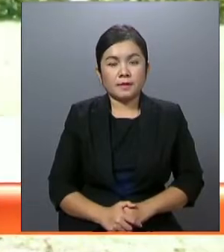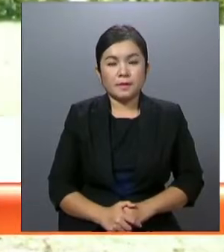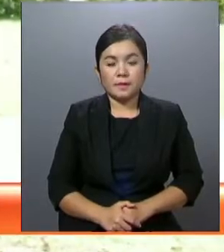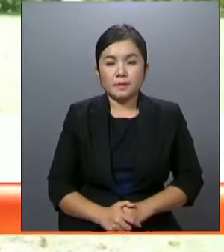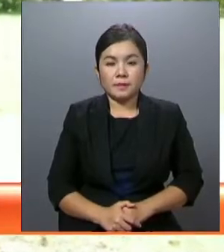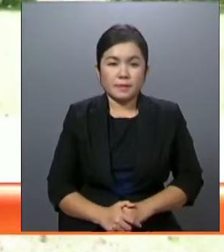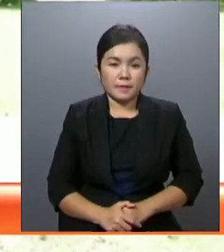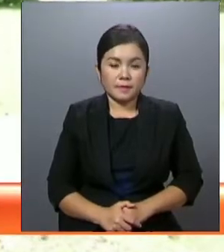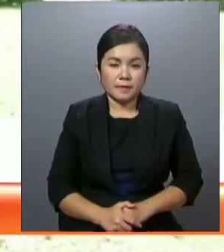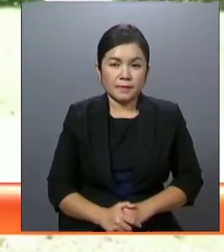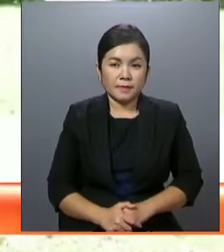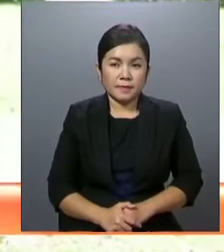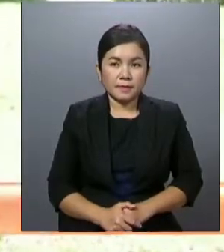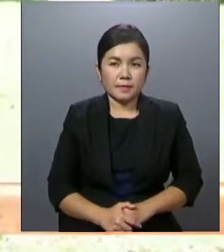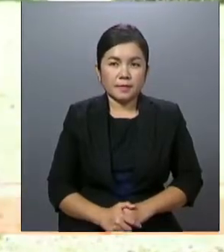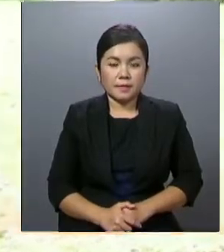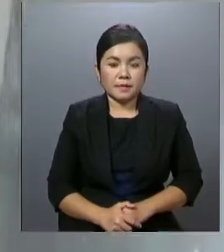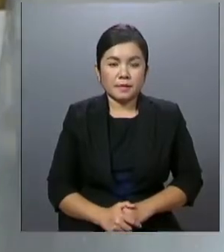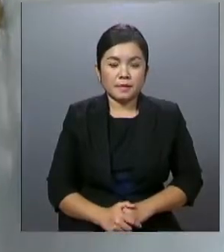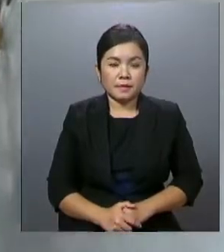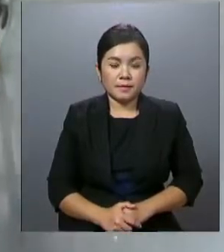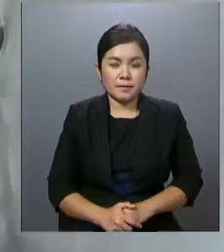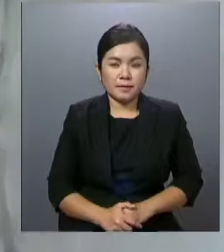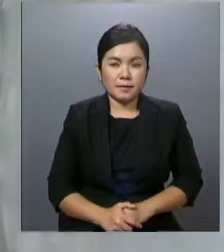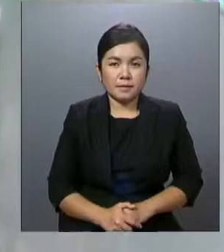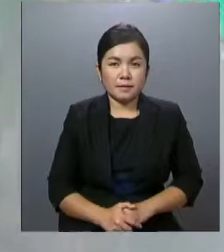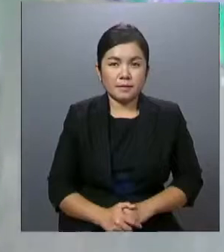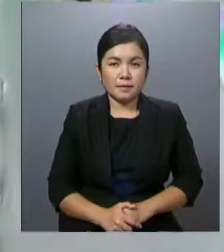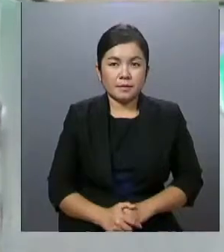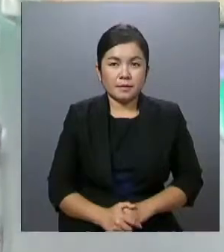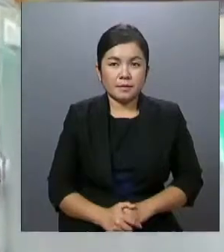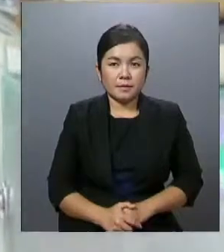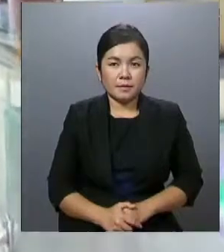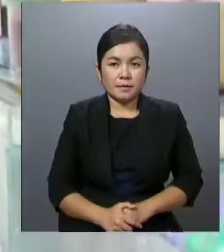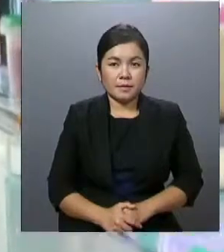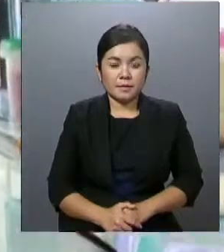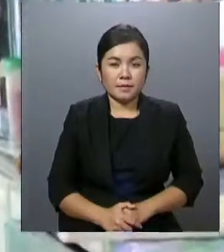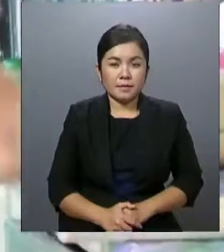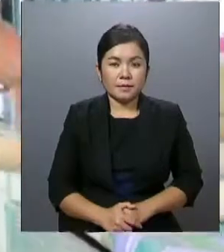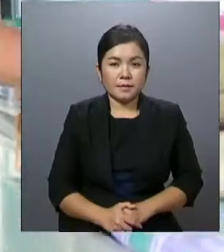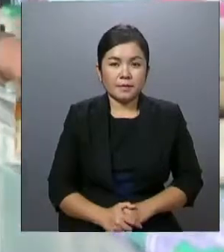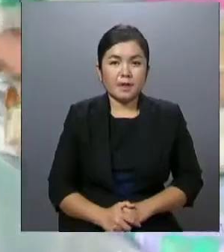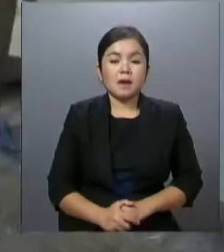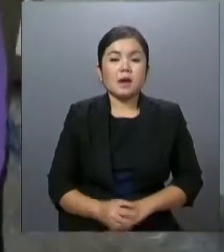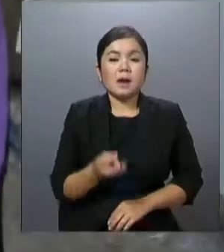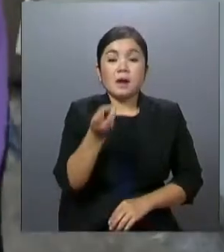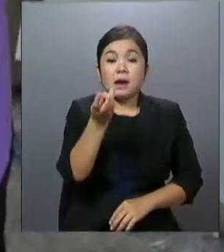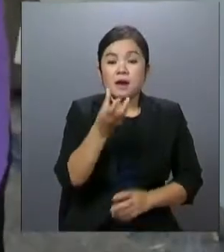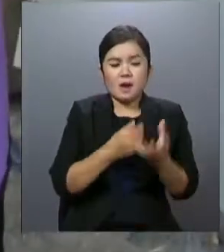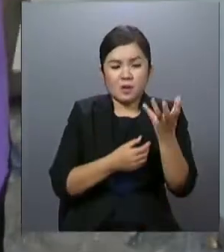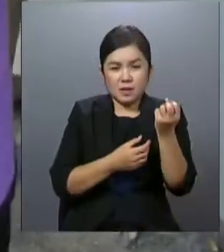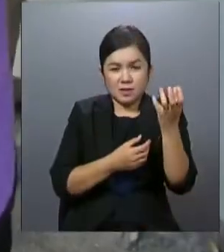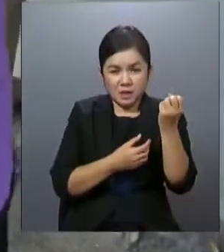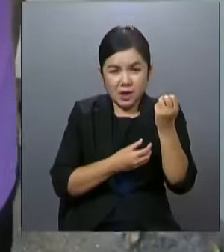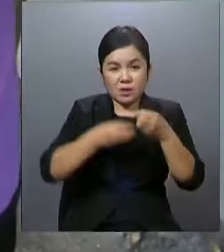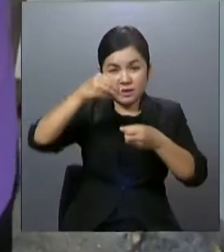นะแล้วพี่ย้ายเป็นแบบวางมือละเอามือแม่ทำอะ ข้าวหลามเมืองน่านมีเอกลักษณ์แตกต่างไป